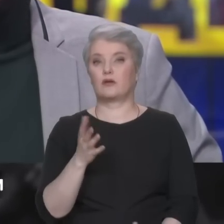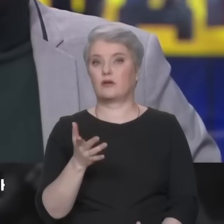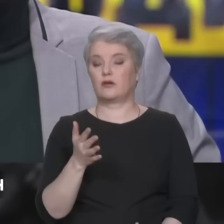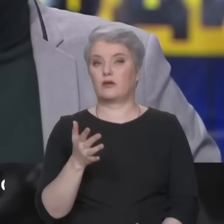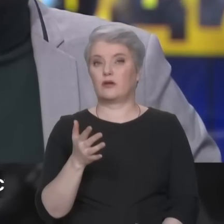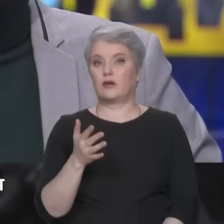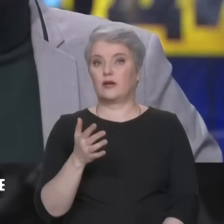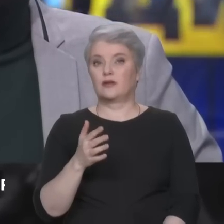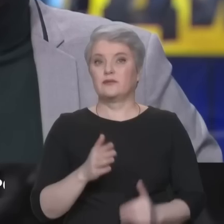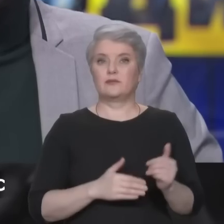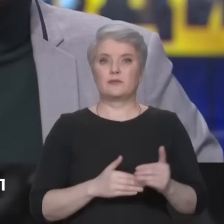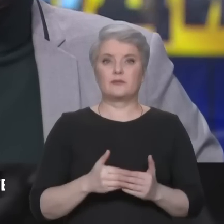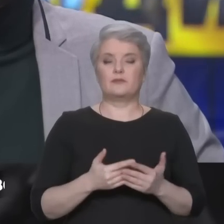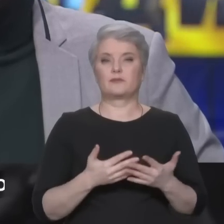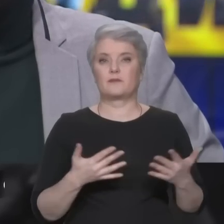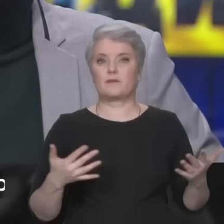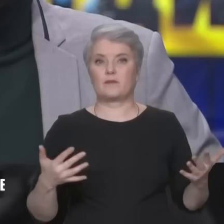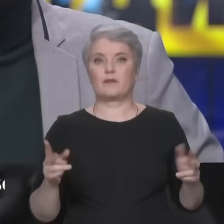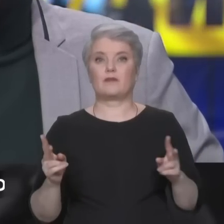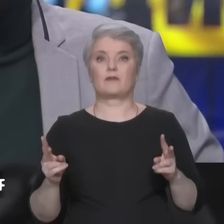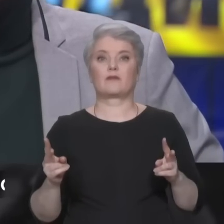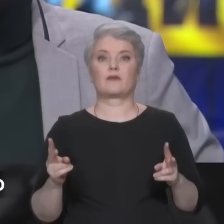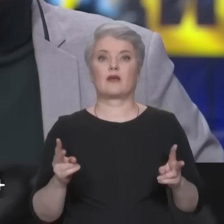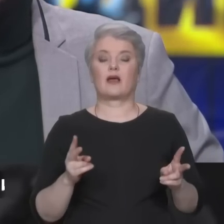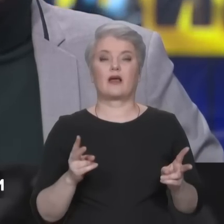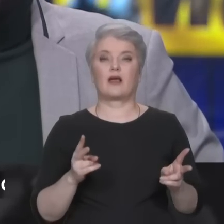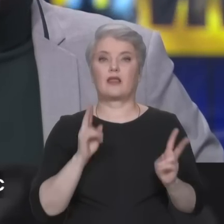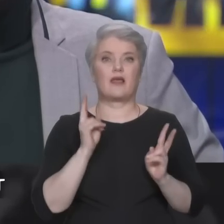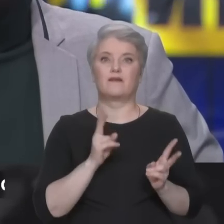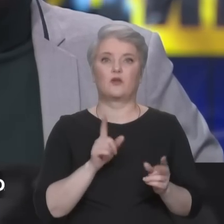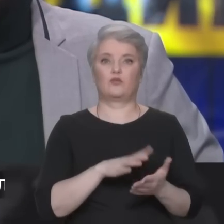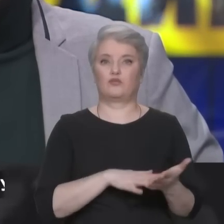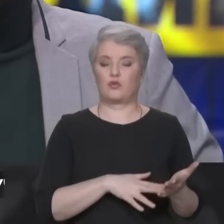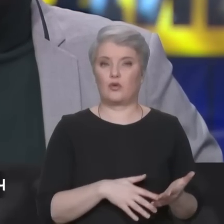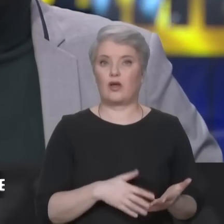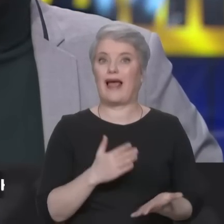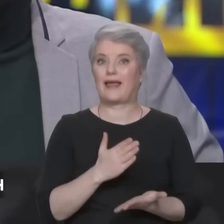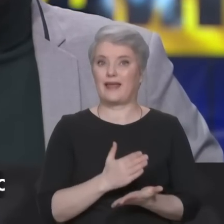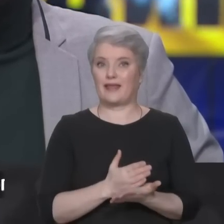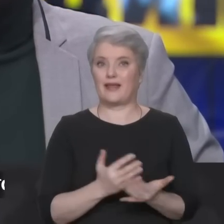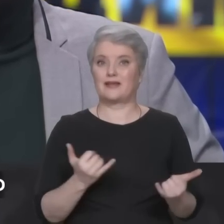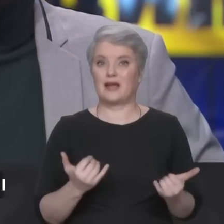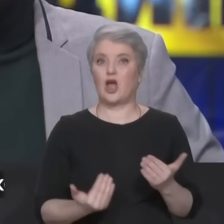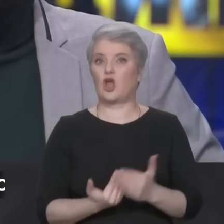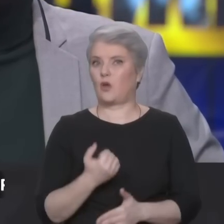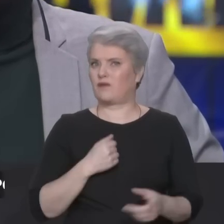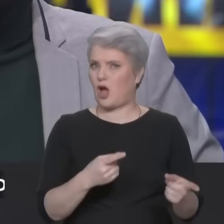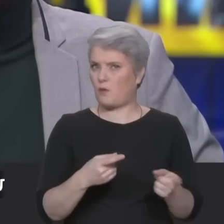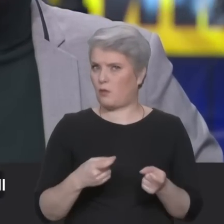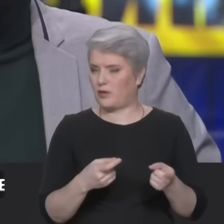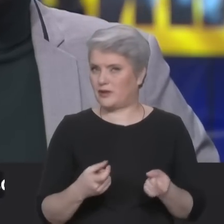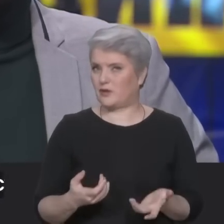певних спеців, яких теж вже невідома їх доля. Чи є зараз знову мобілізовані? Кого ви